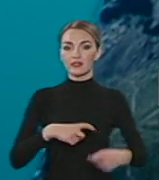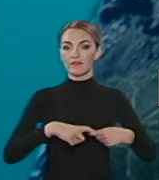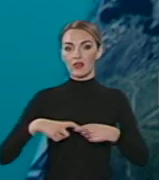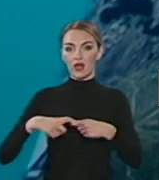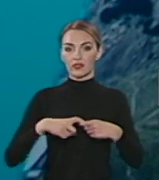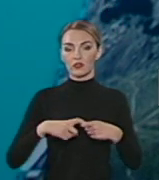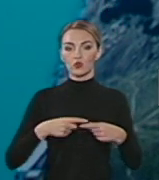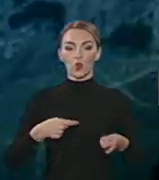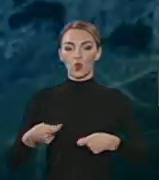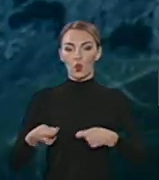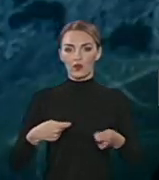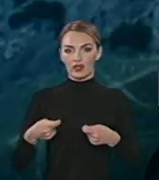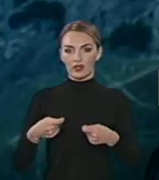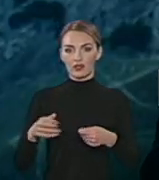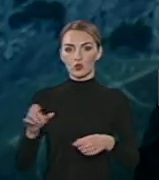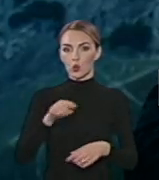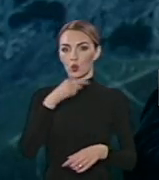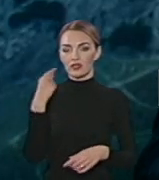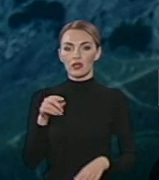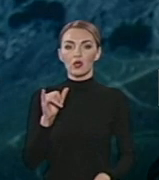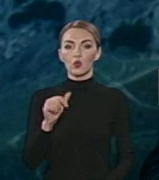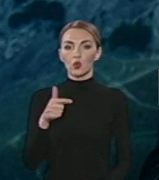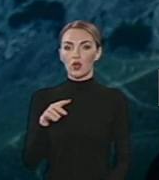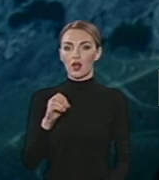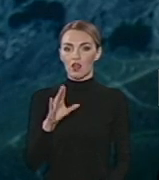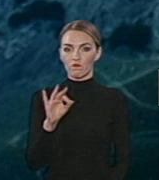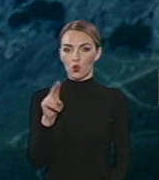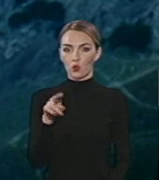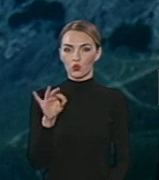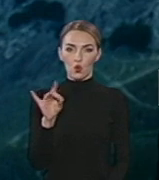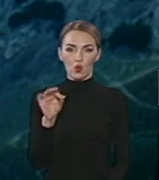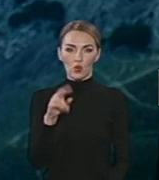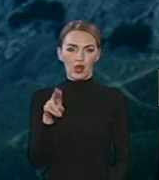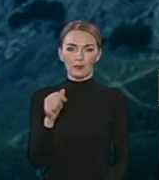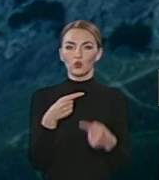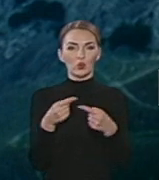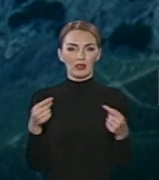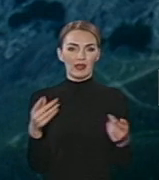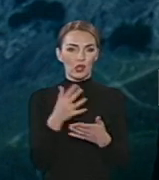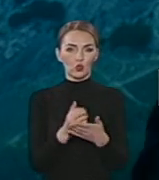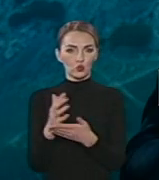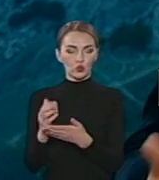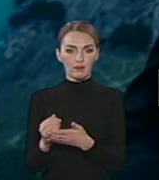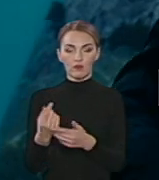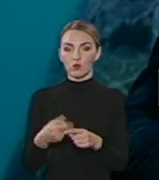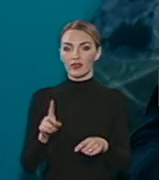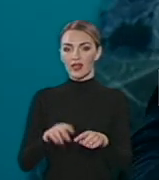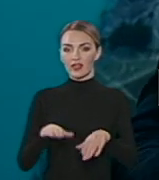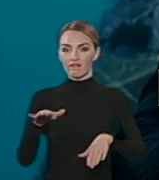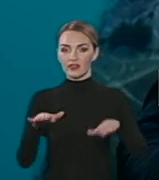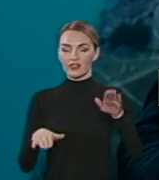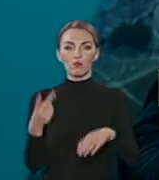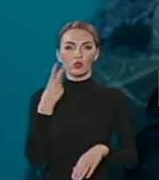с торговлей с Россией, углеводородами, другими ресурсами и так далее. И вот эти весы, они